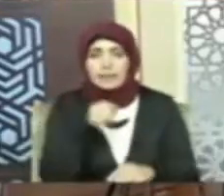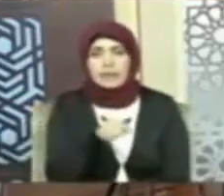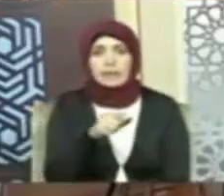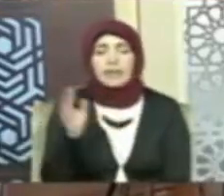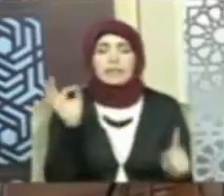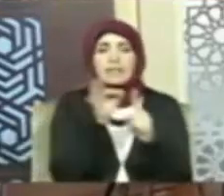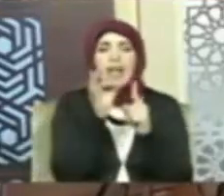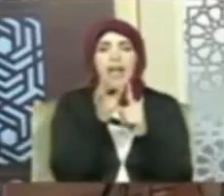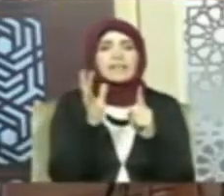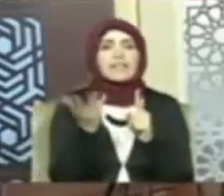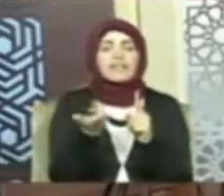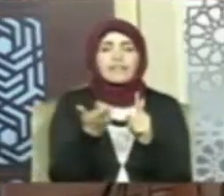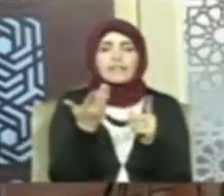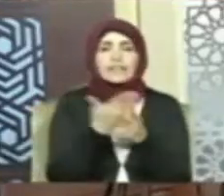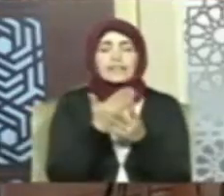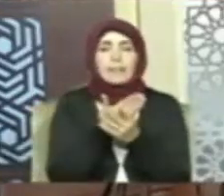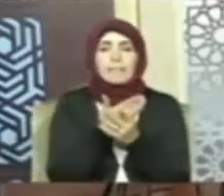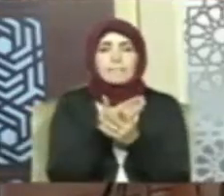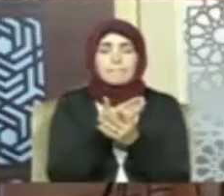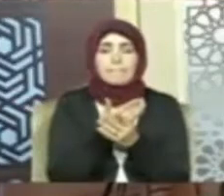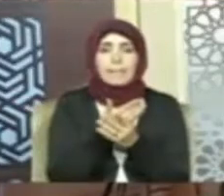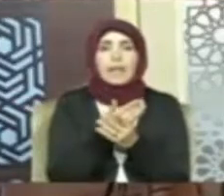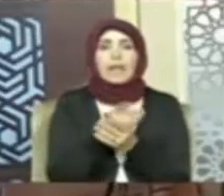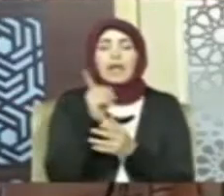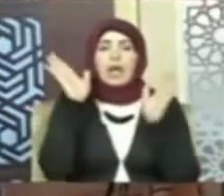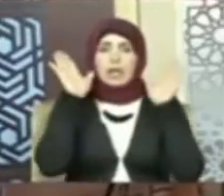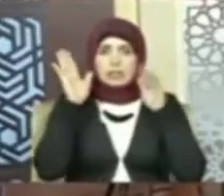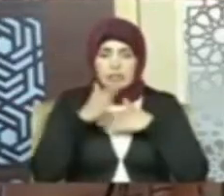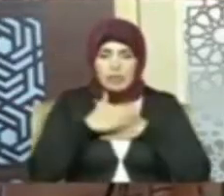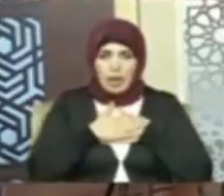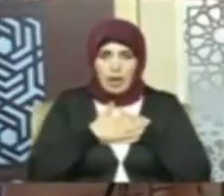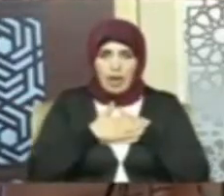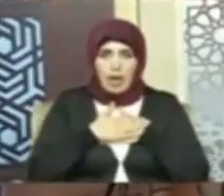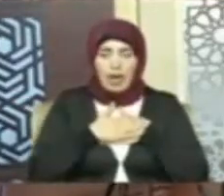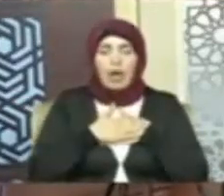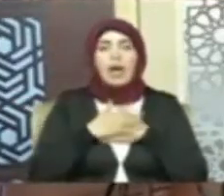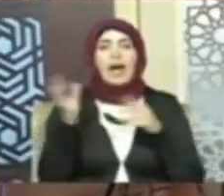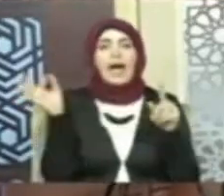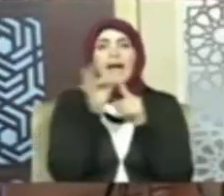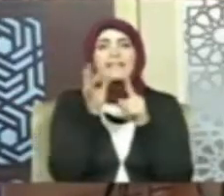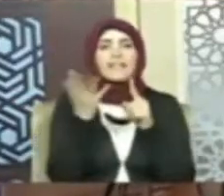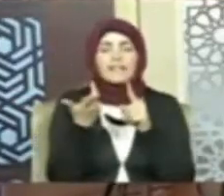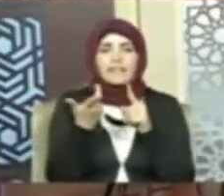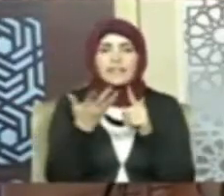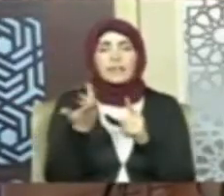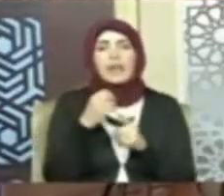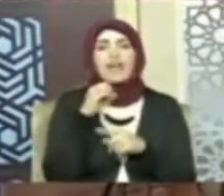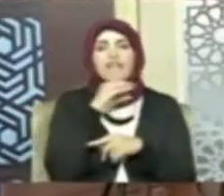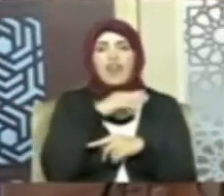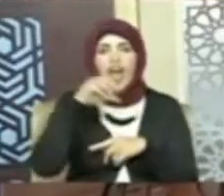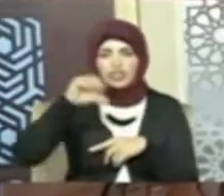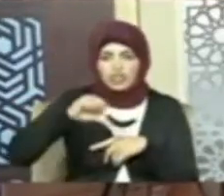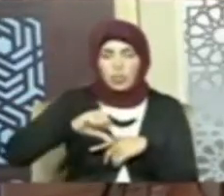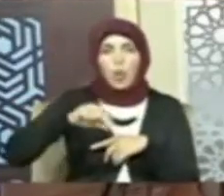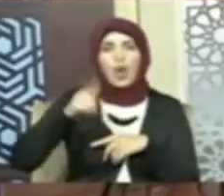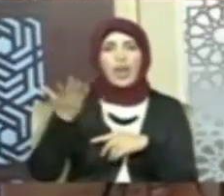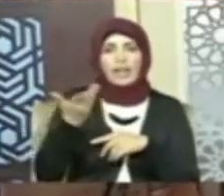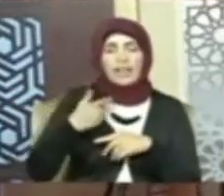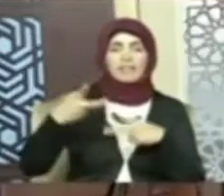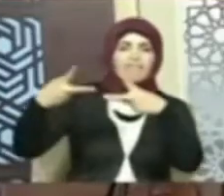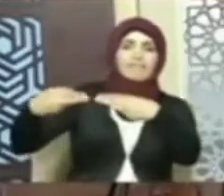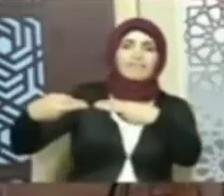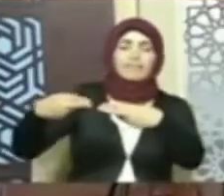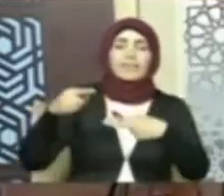ولحكم أخرى. فالصلاة تنهى عن الفحشاء والمنكر: يا أيها